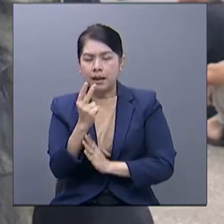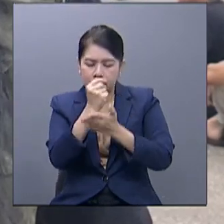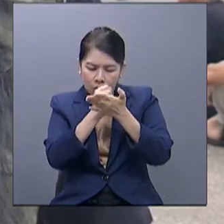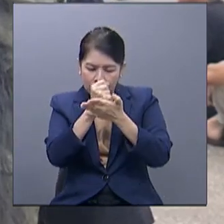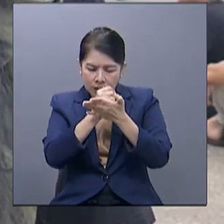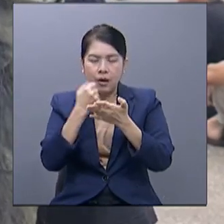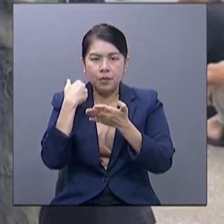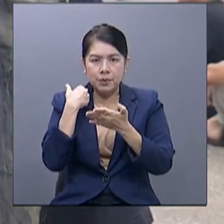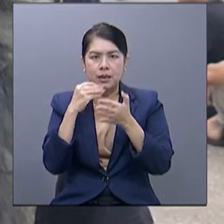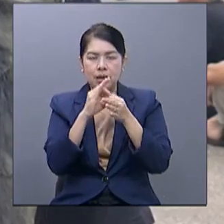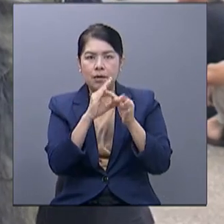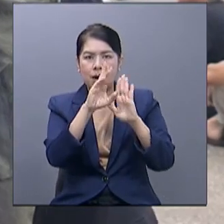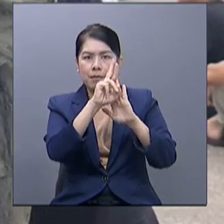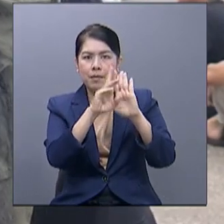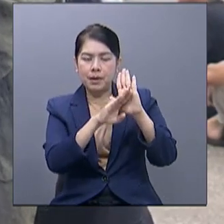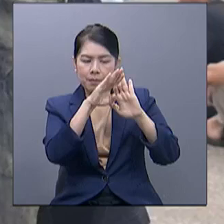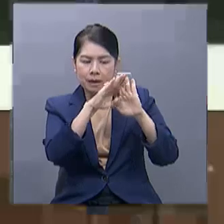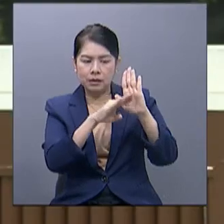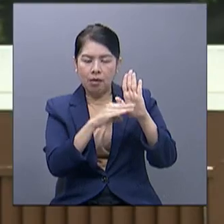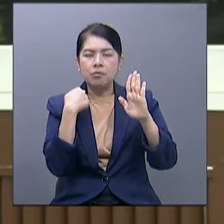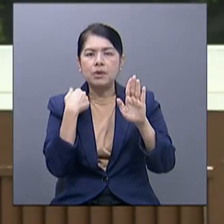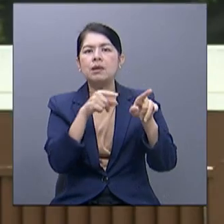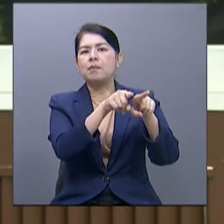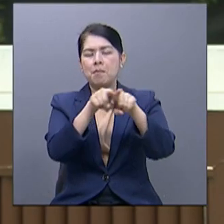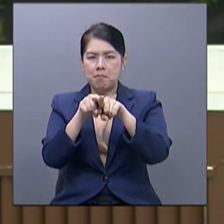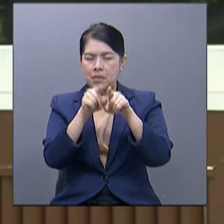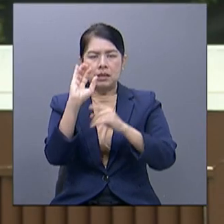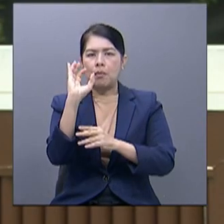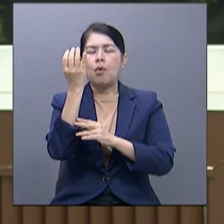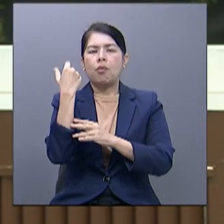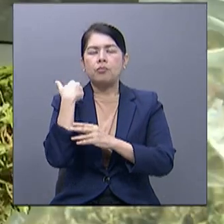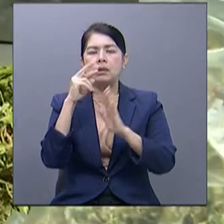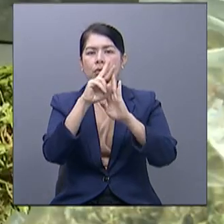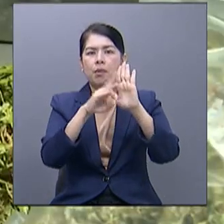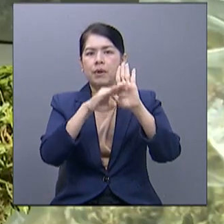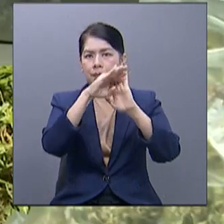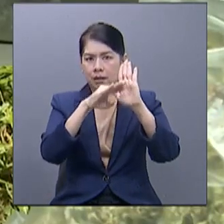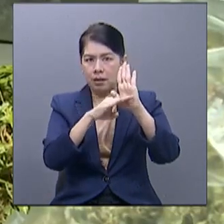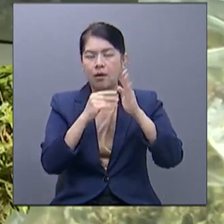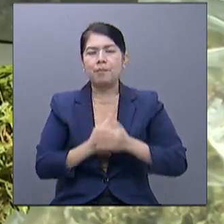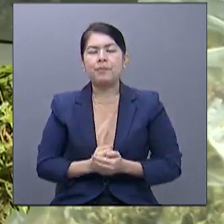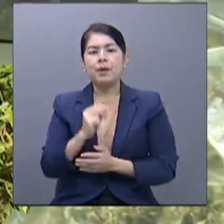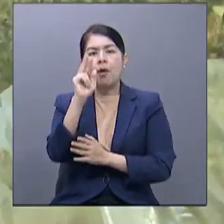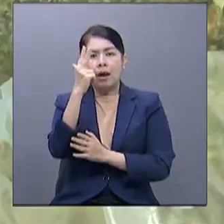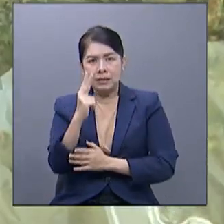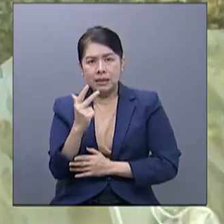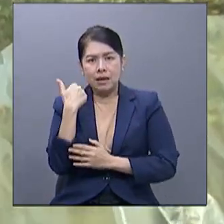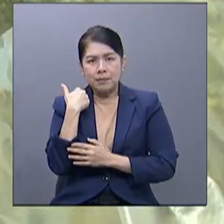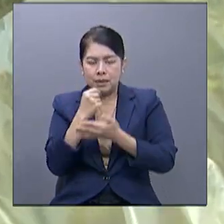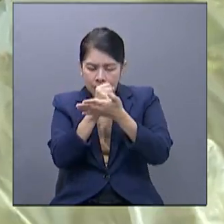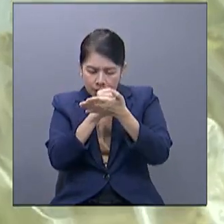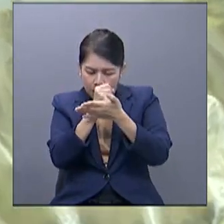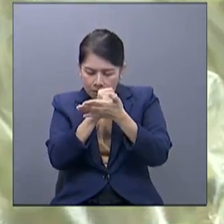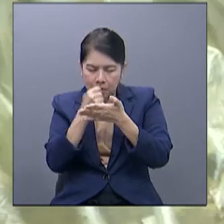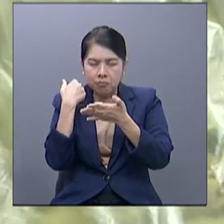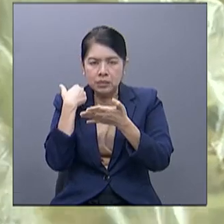คือใช้หลักในระดับสากลโลกนะคะ พืชกัญชาจัดเป็นยาเสพติดให้โทษในประเภท5ห